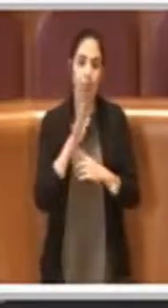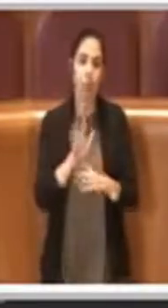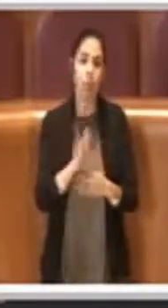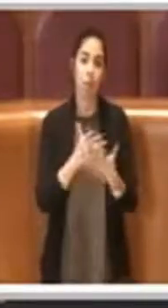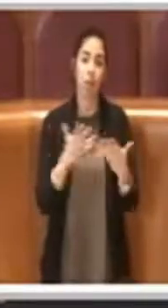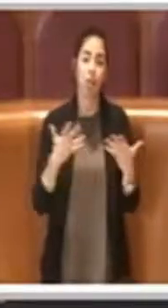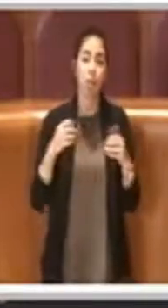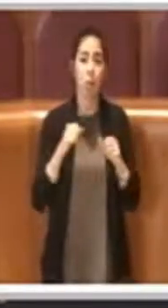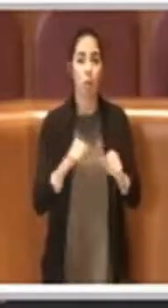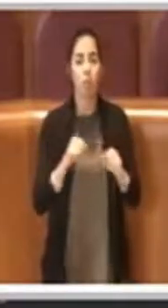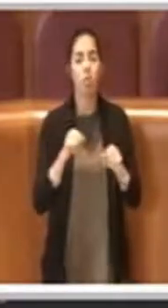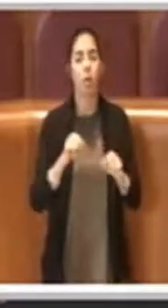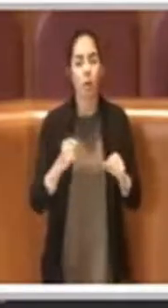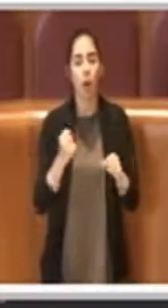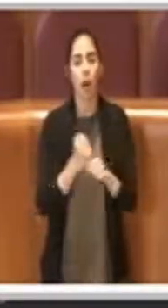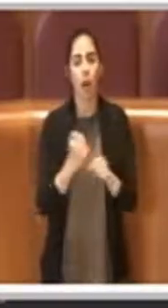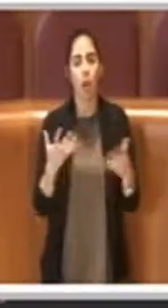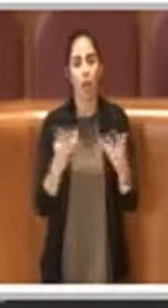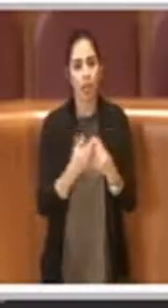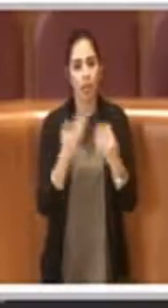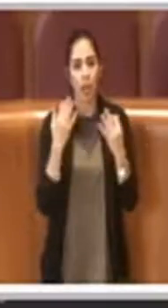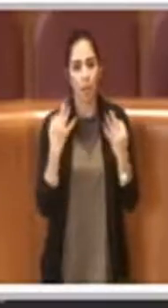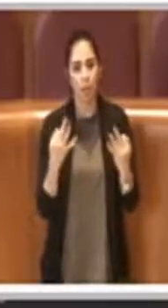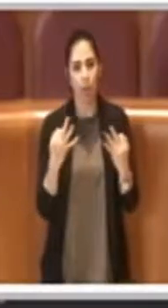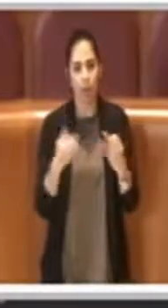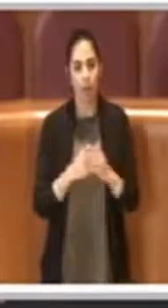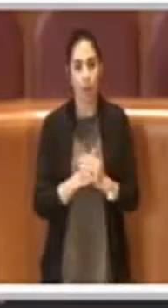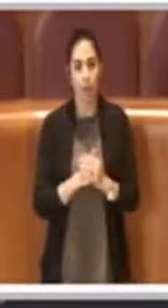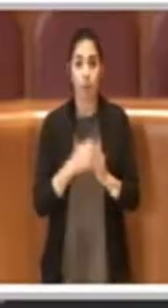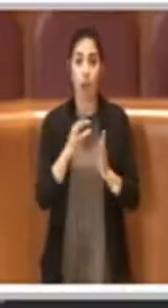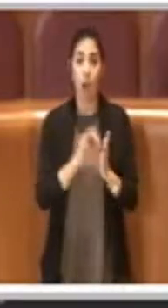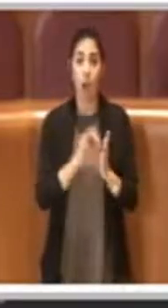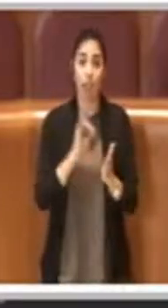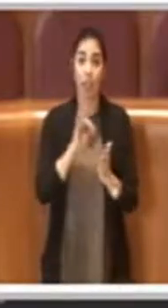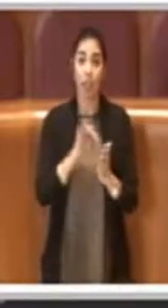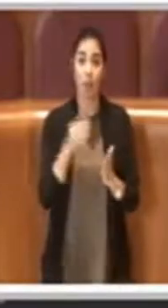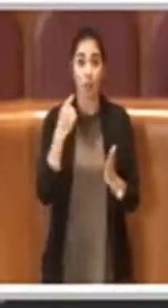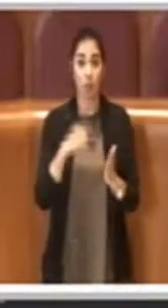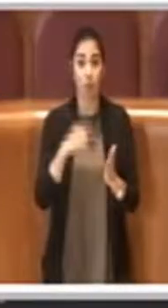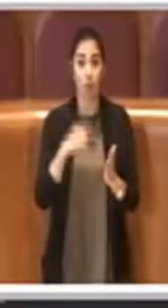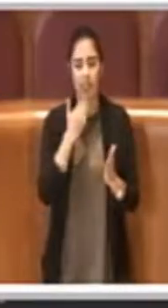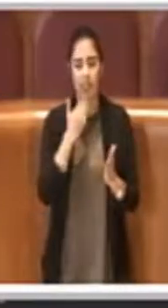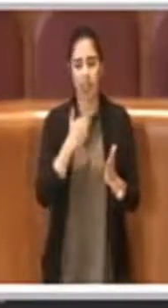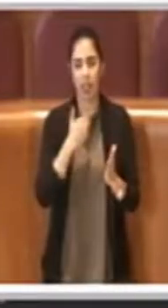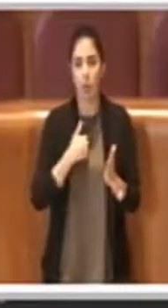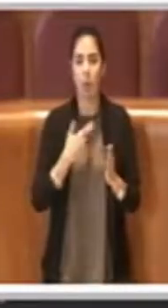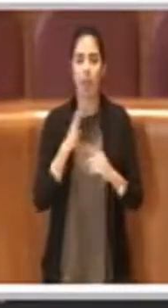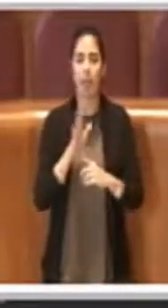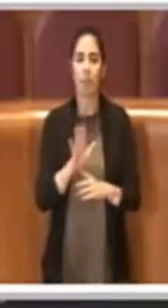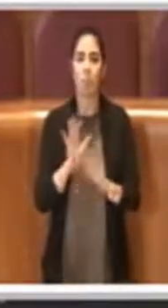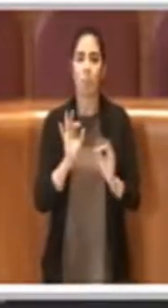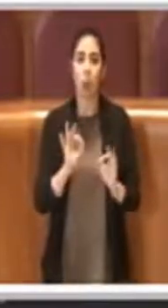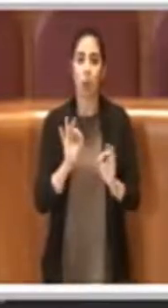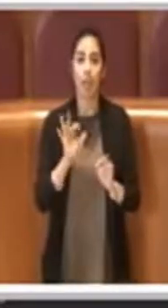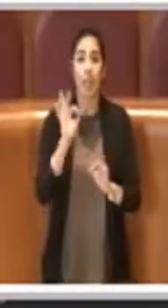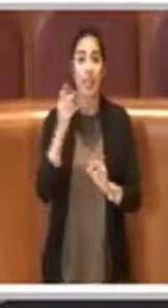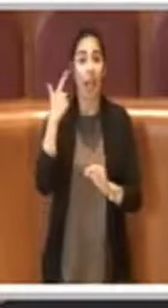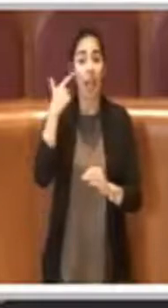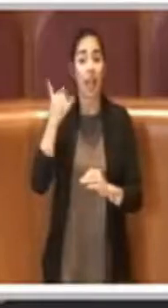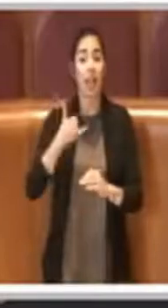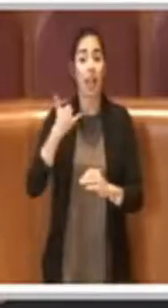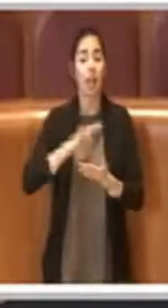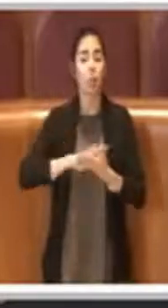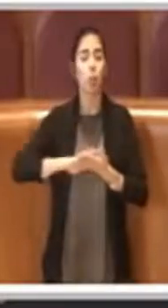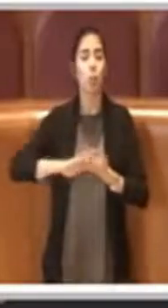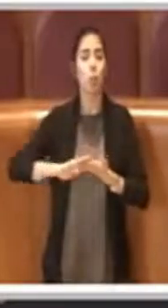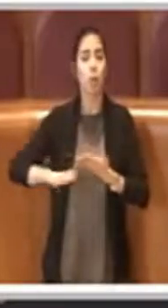opposizione. Questo ordine del giorno, secondo me, dà la misura che quando uno è onesto intellettualmente